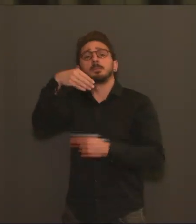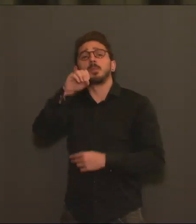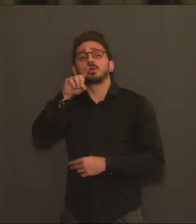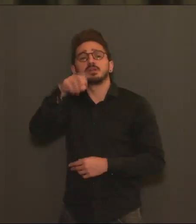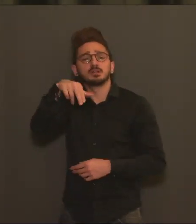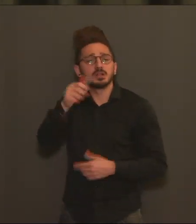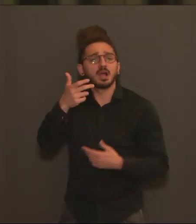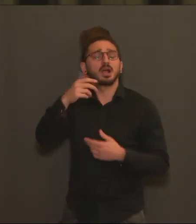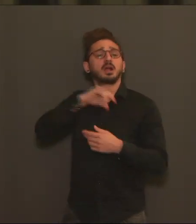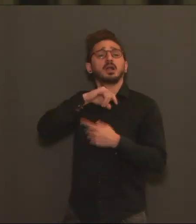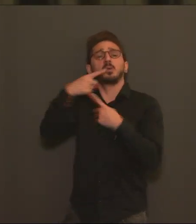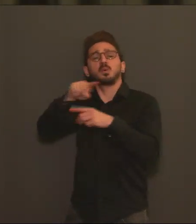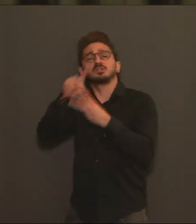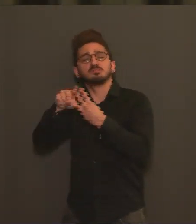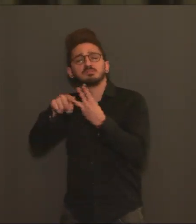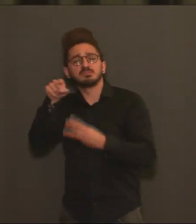faire vacciner.